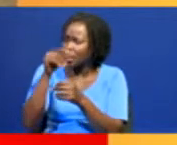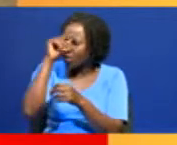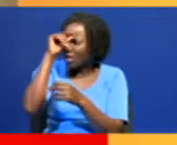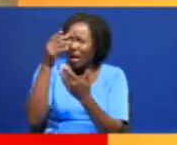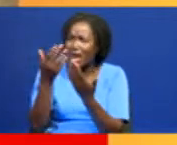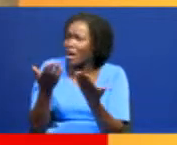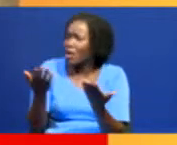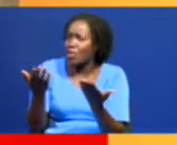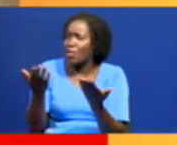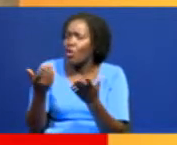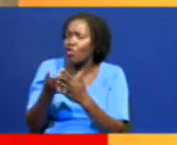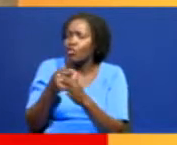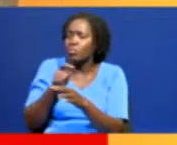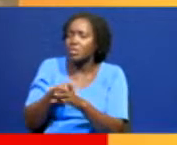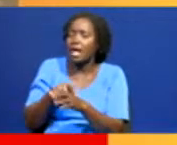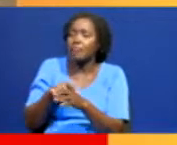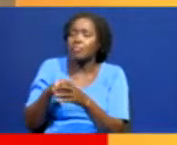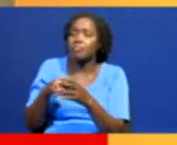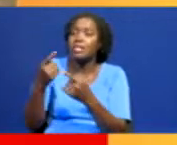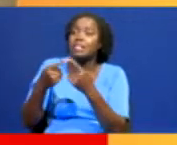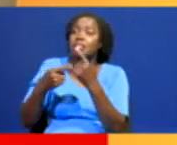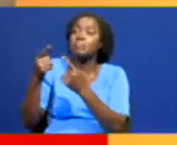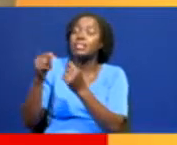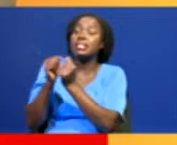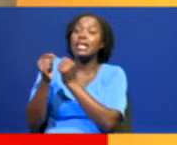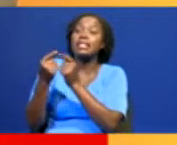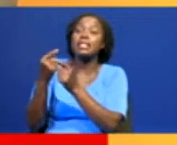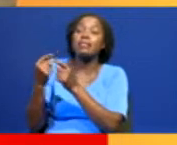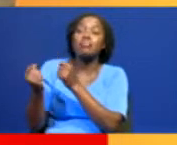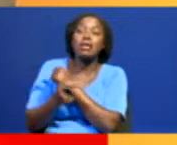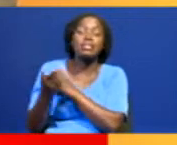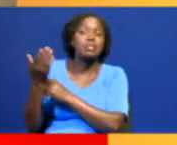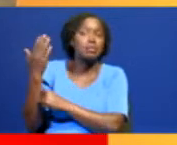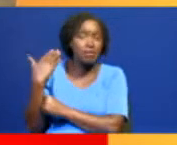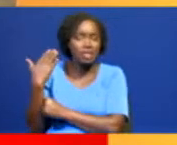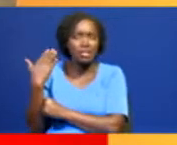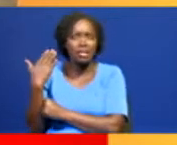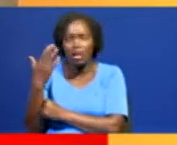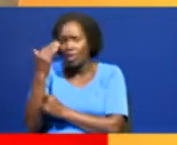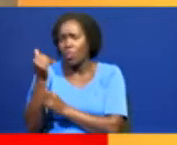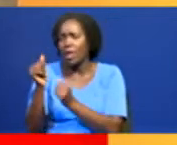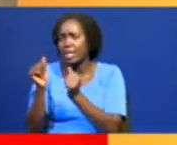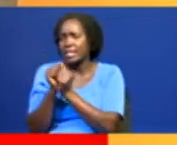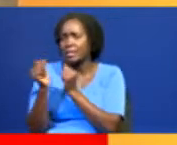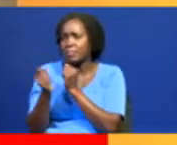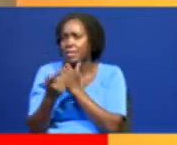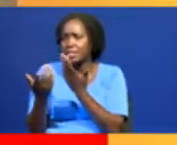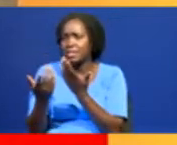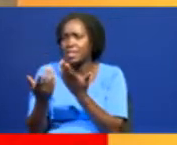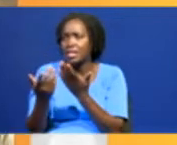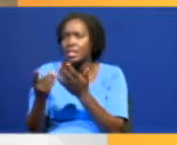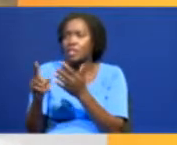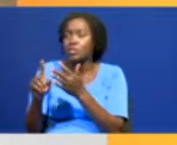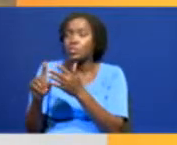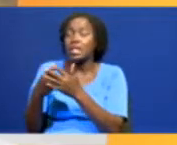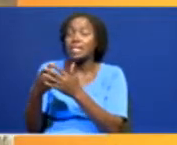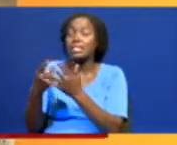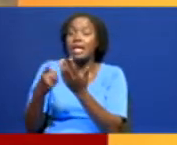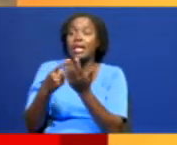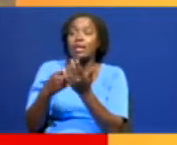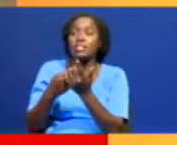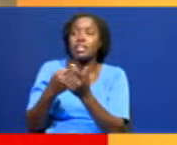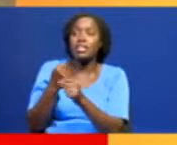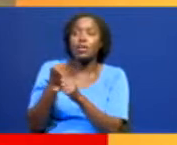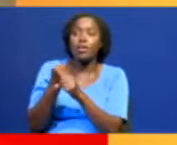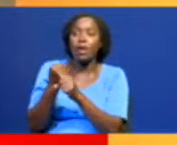hatamu. Miezi 10 ambazo zilipita. Kwa nini niseme ni miezi 10? Ni kwa sababu tunaanza kuhesabu